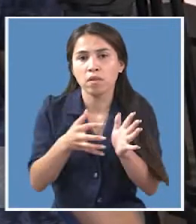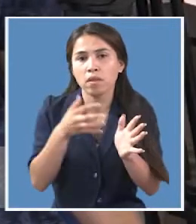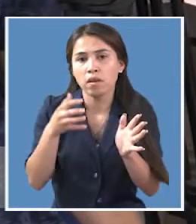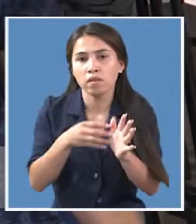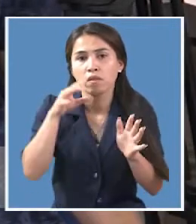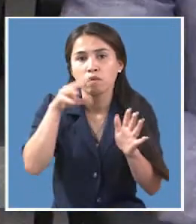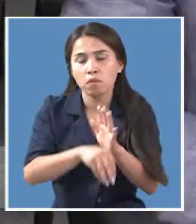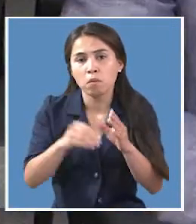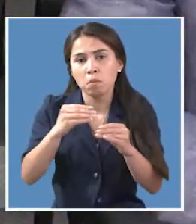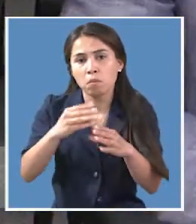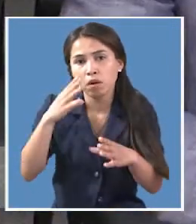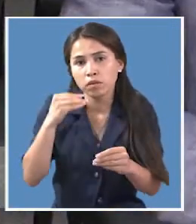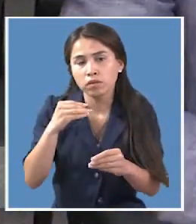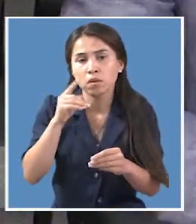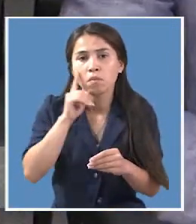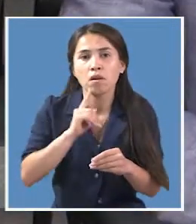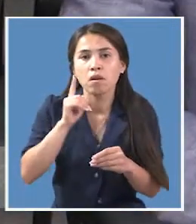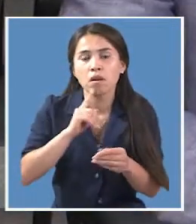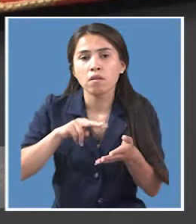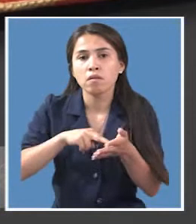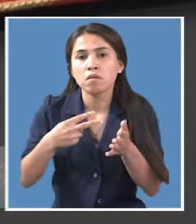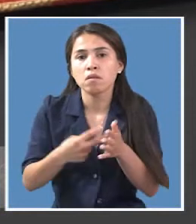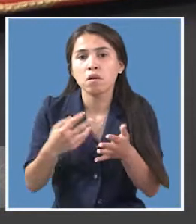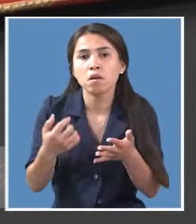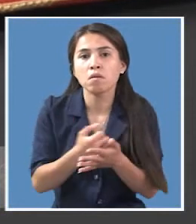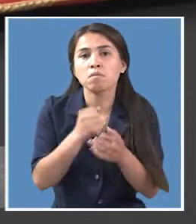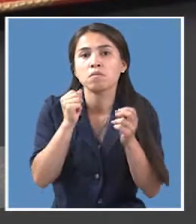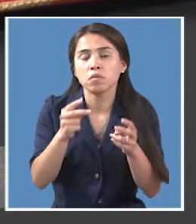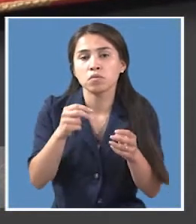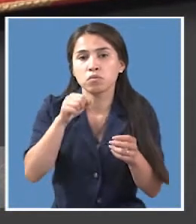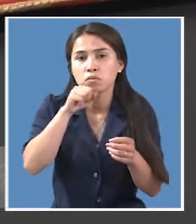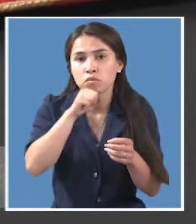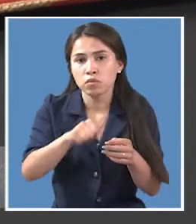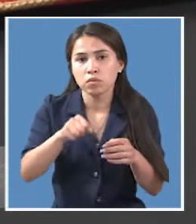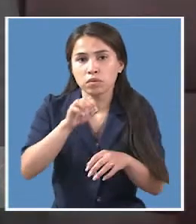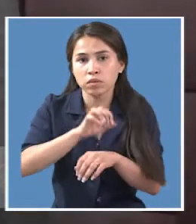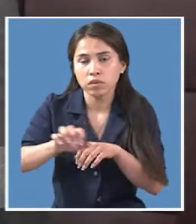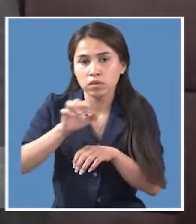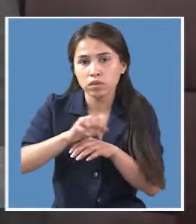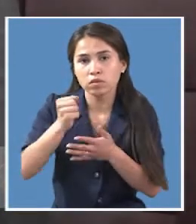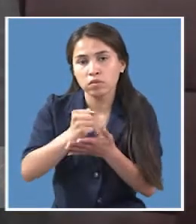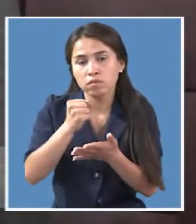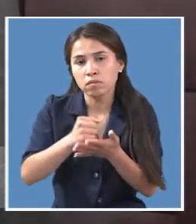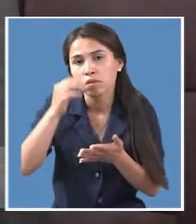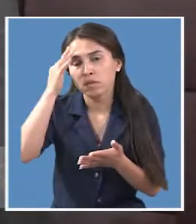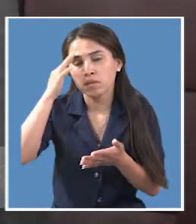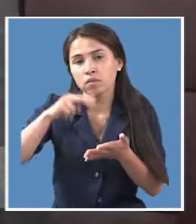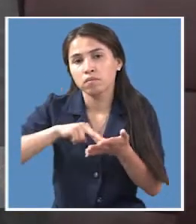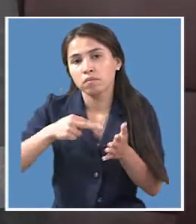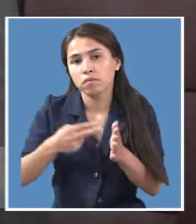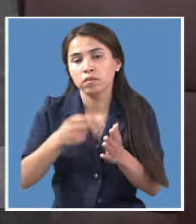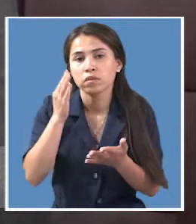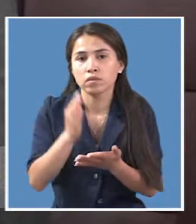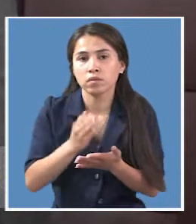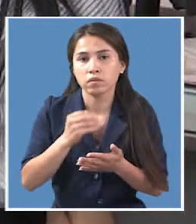площадках, транспортной доступности и наличии коммуникации. Выходом из данной ситуации может стать размещение производственных мощностей в пустующих